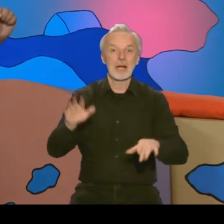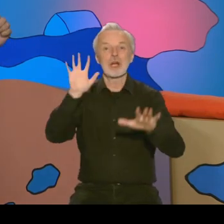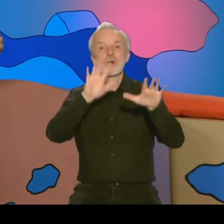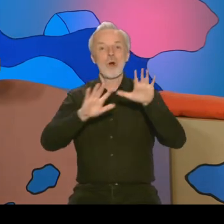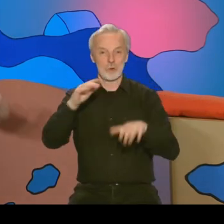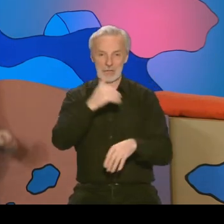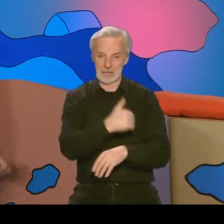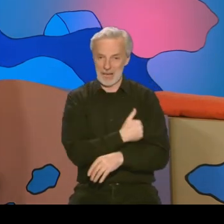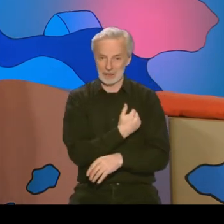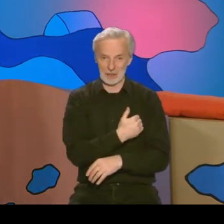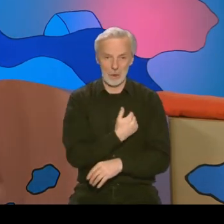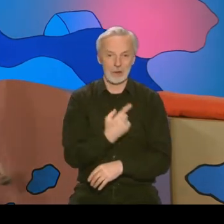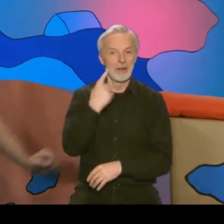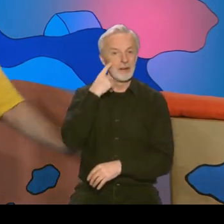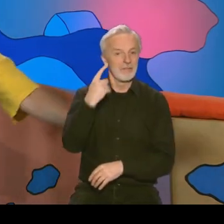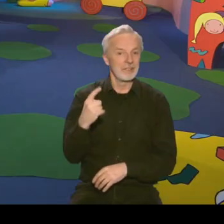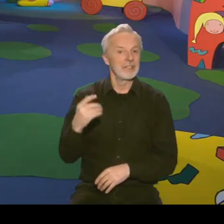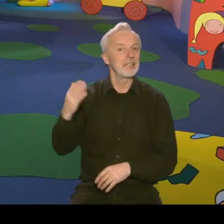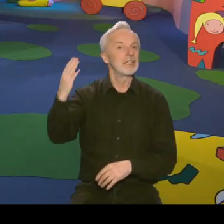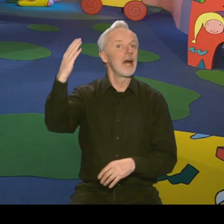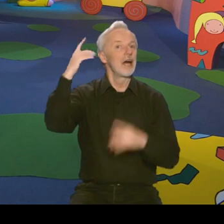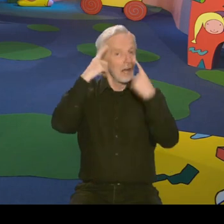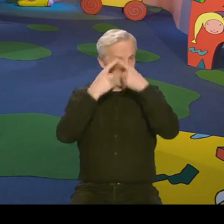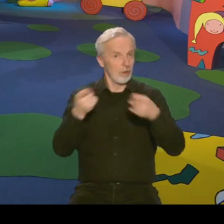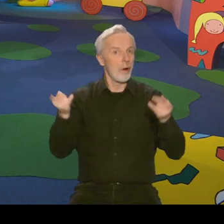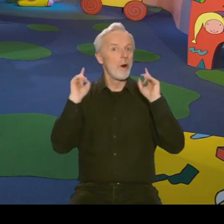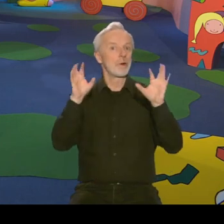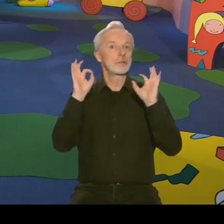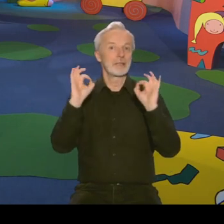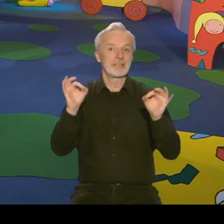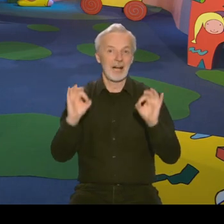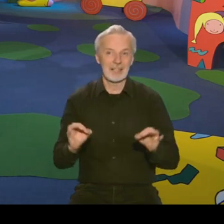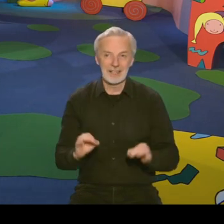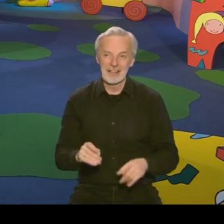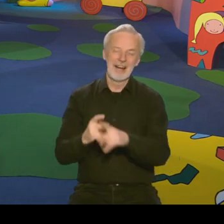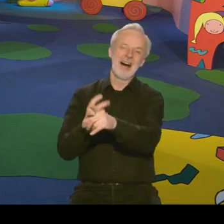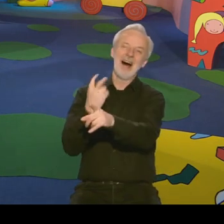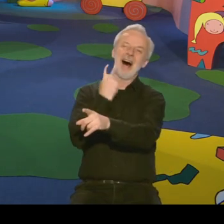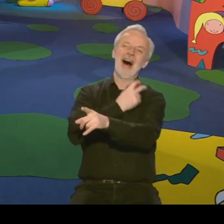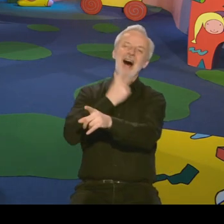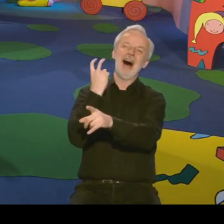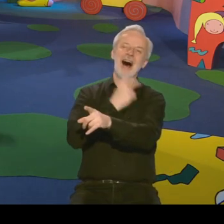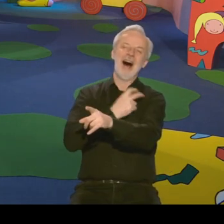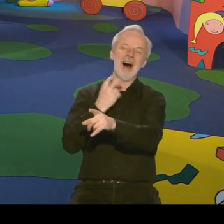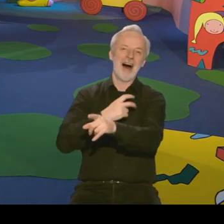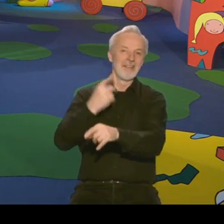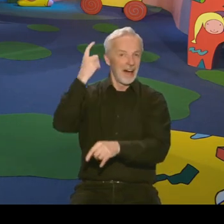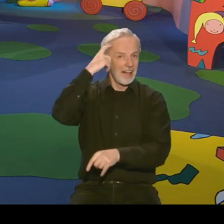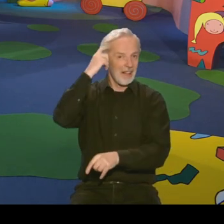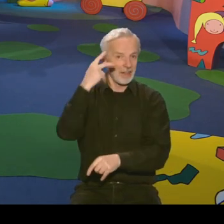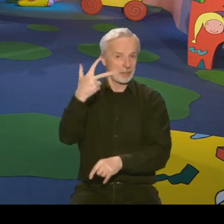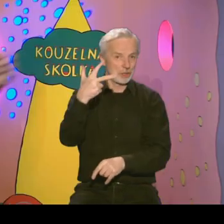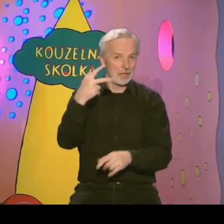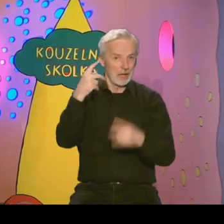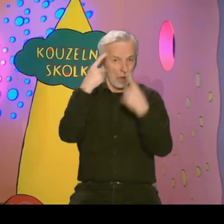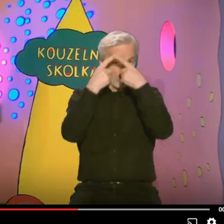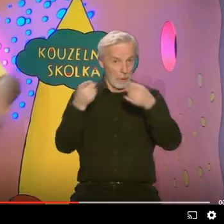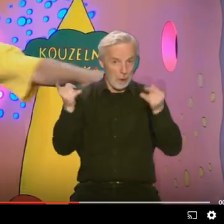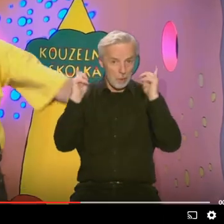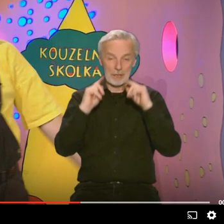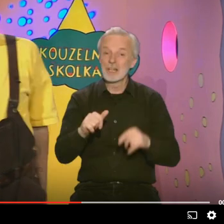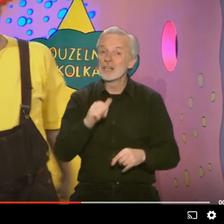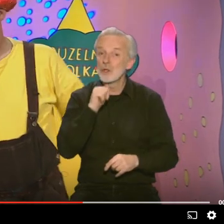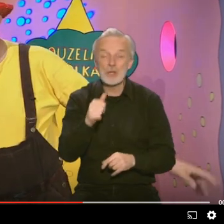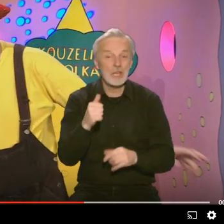To je klobouček, co? Michale, to se povedlo, 3 klobouky to na hlavě nikdo nenosí.